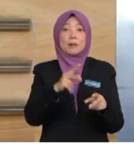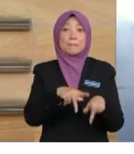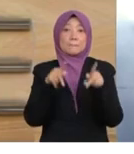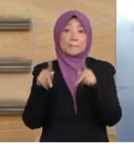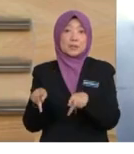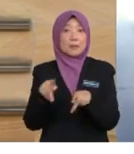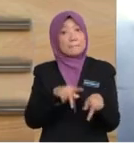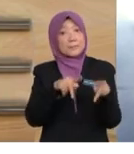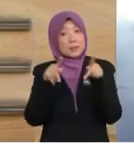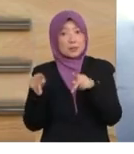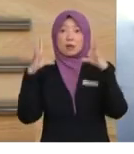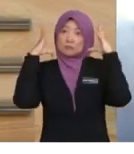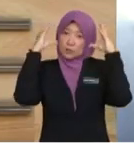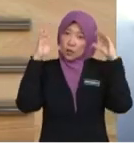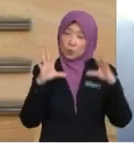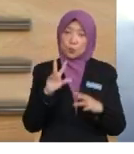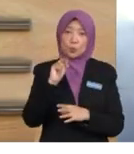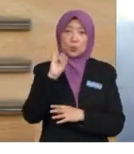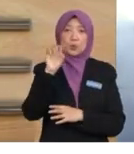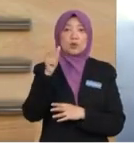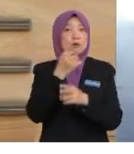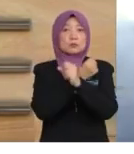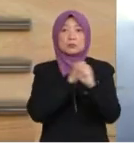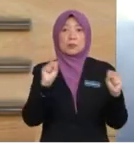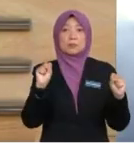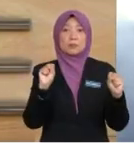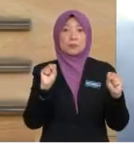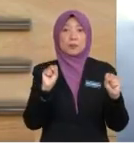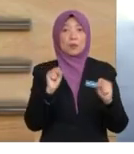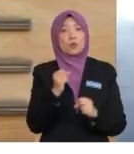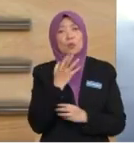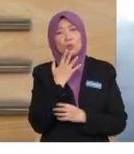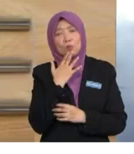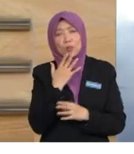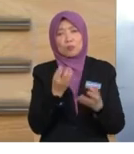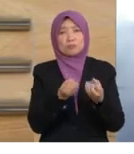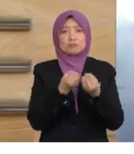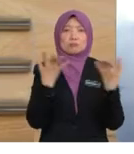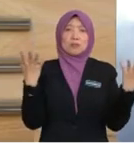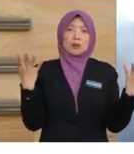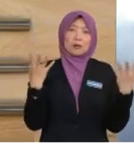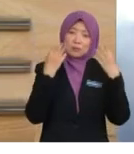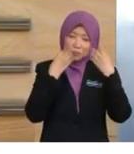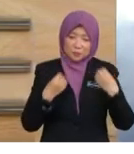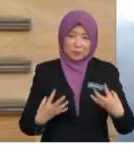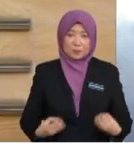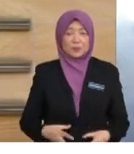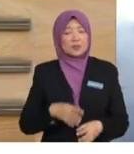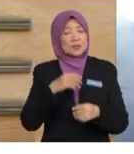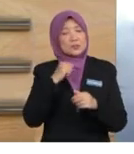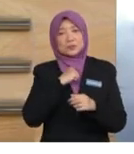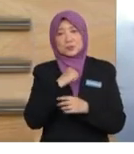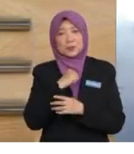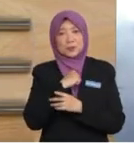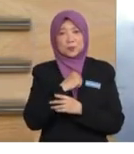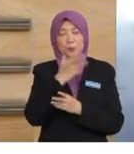adik-adik yang dah siap ya cikgu. Wow, pelbagai warna, pelbagai hiasan mengikut kreativiti adik-adik